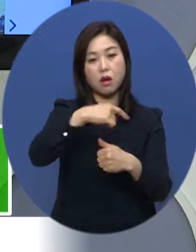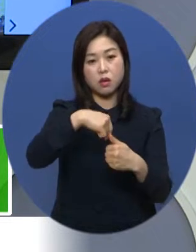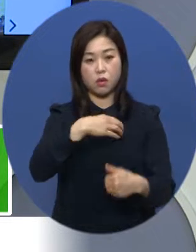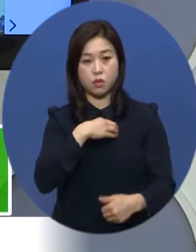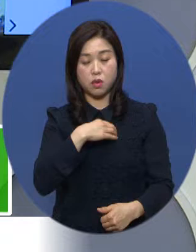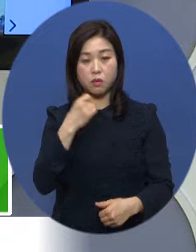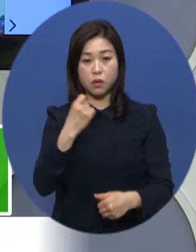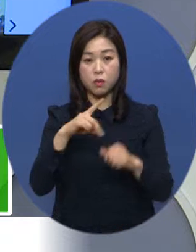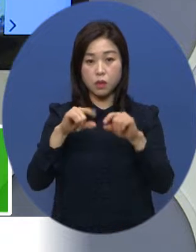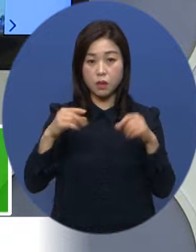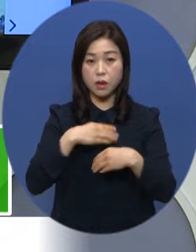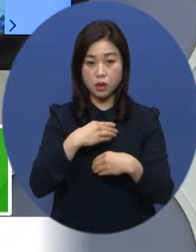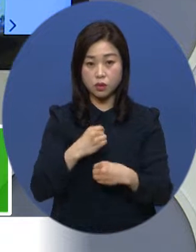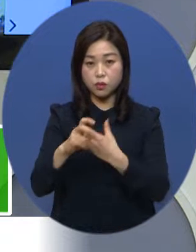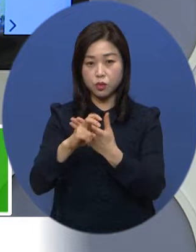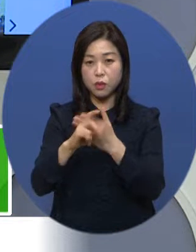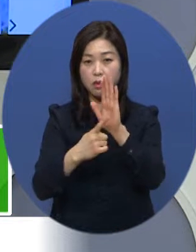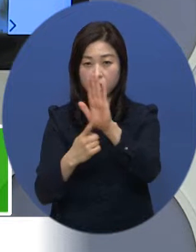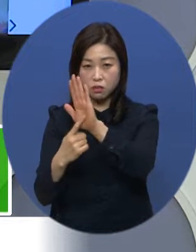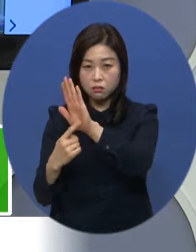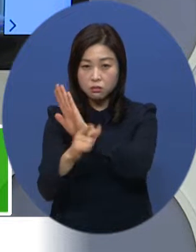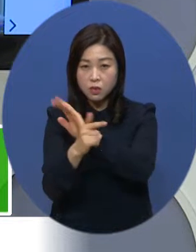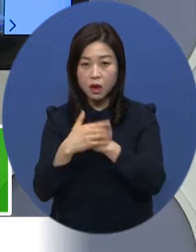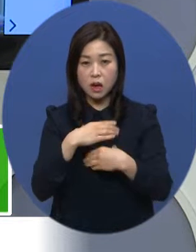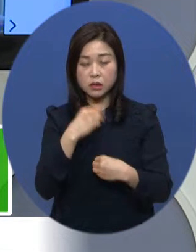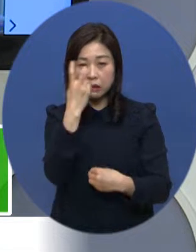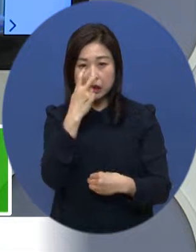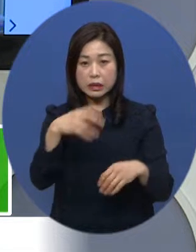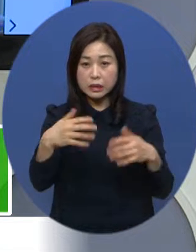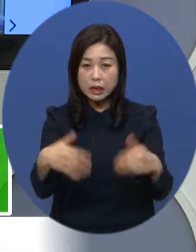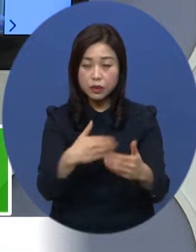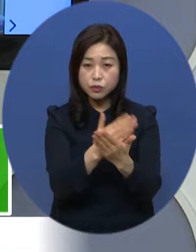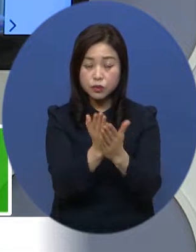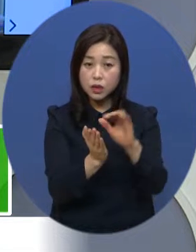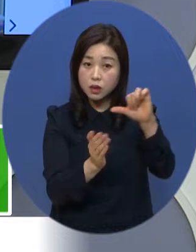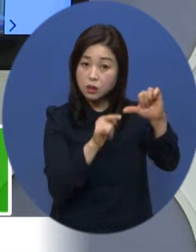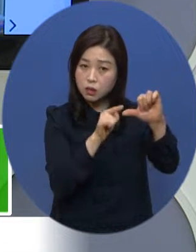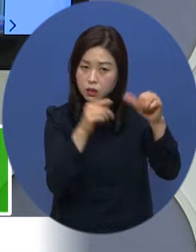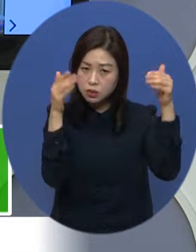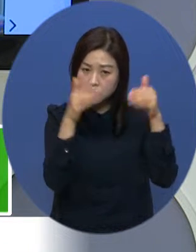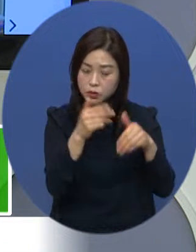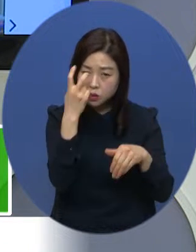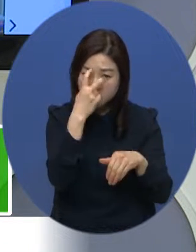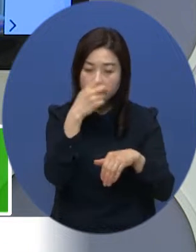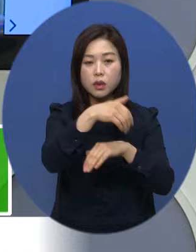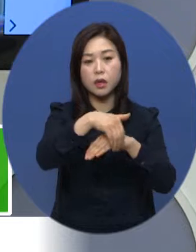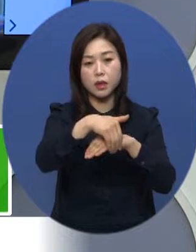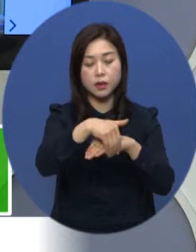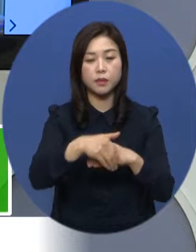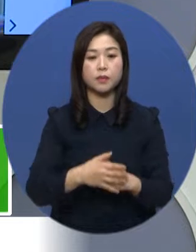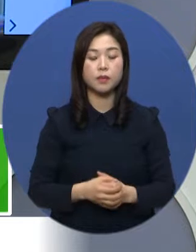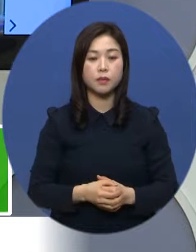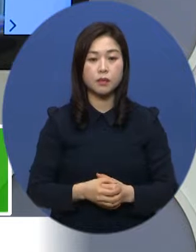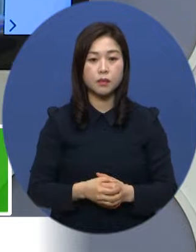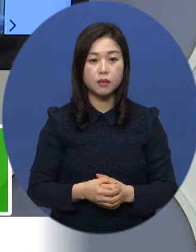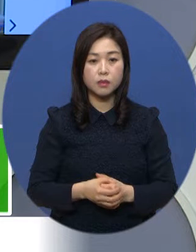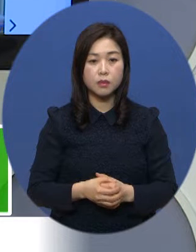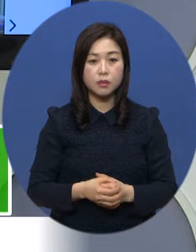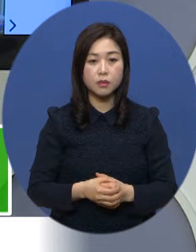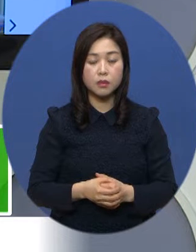안전 불법 광고물 등 안전관리가 취약한 5개 분야에 대해 집중적으로 점검할 계획입니다